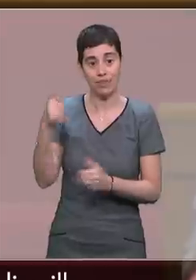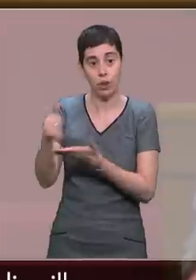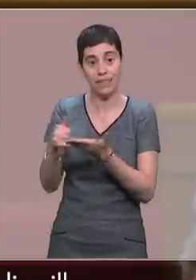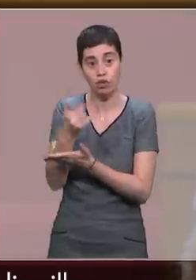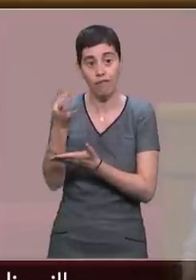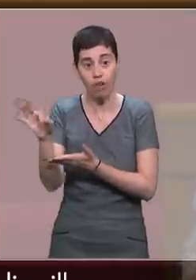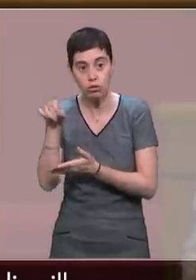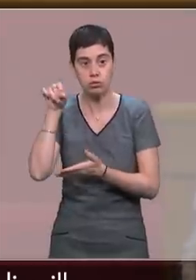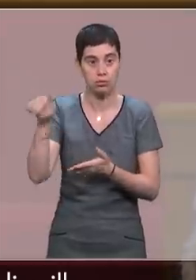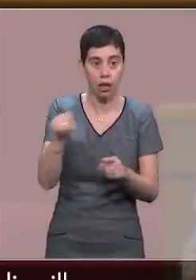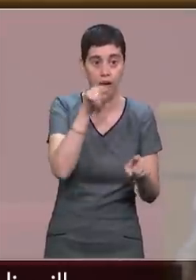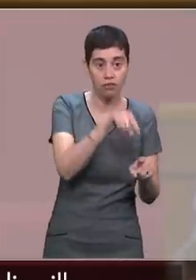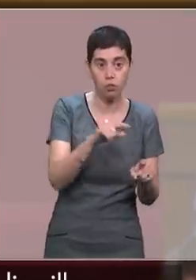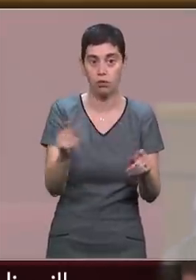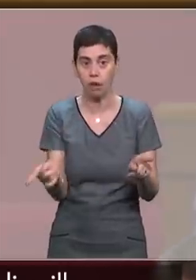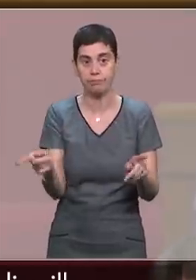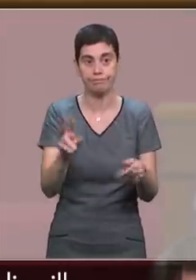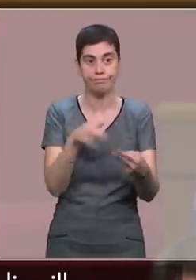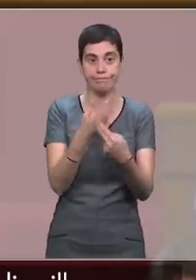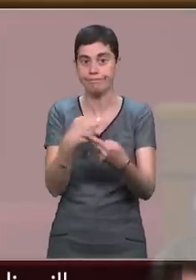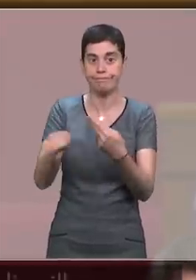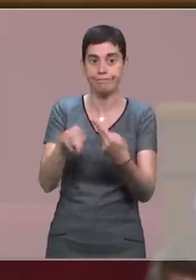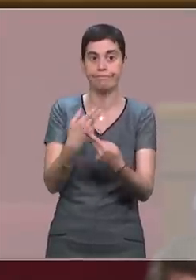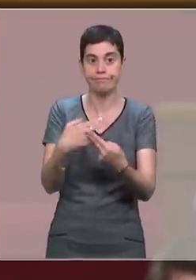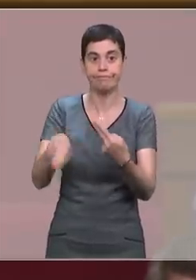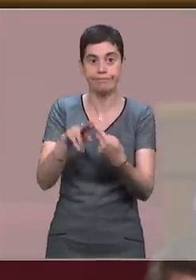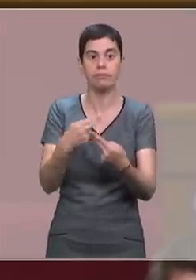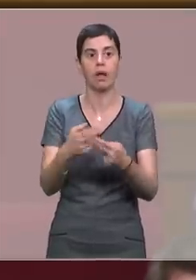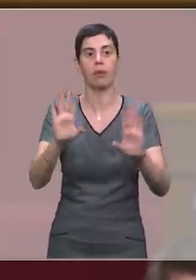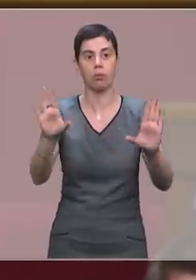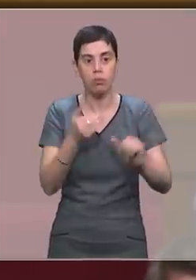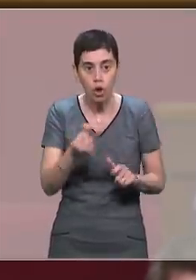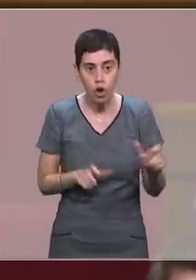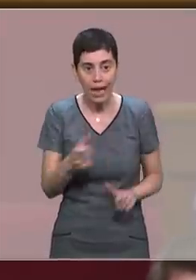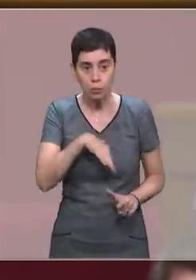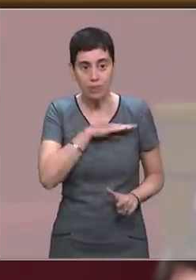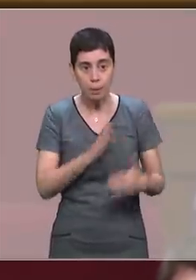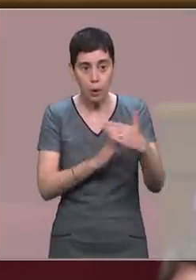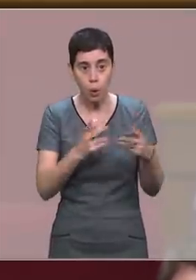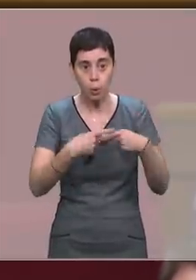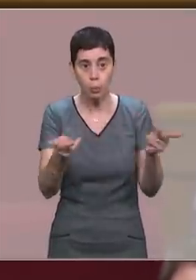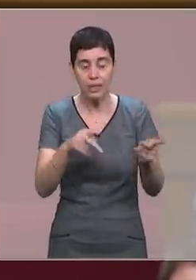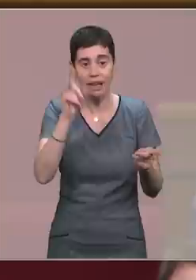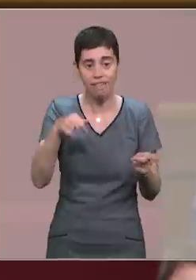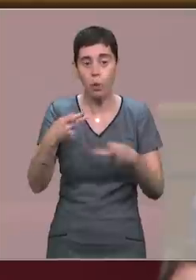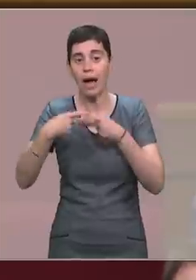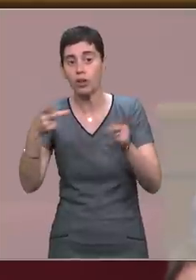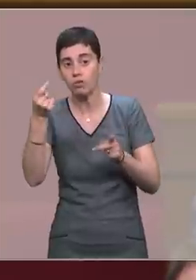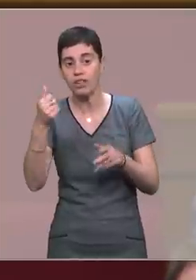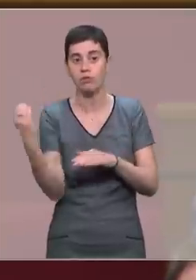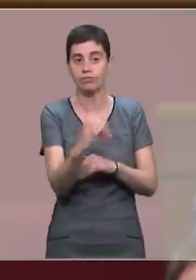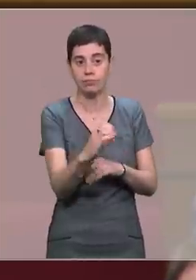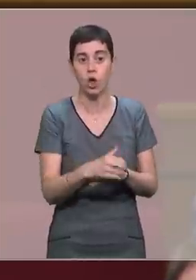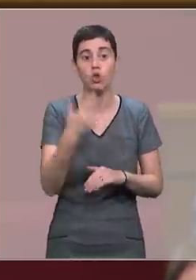que vous réussirez au moins à convaincre votre collègue en charge des comptes publics de financer les annonces du président. Pour rappel, plus